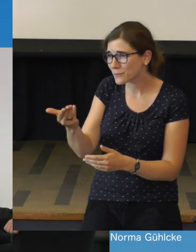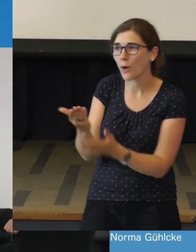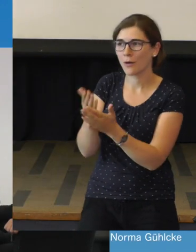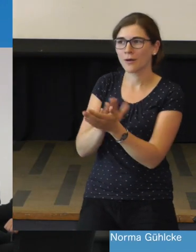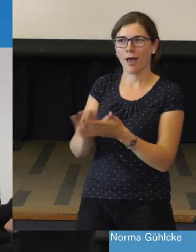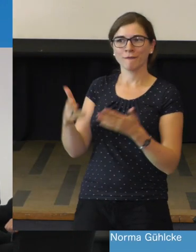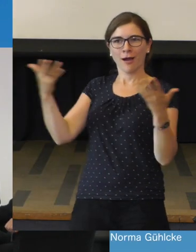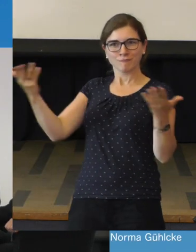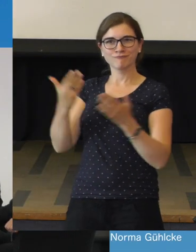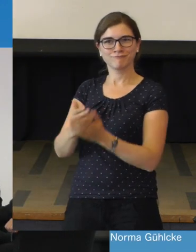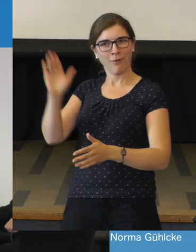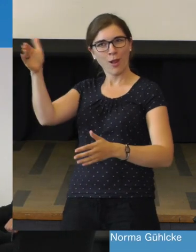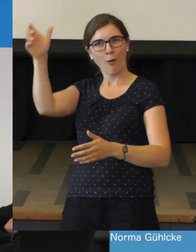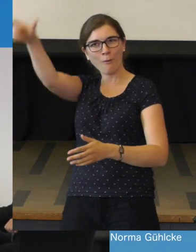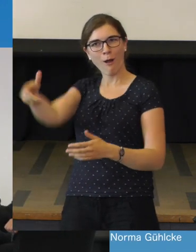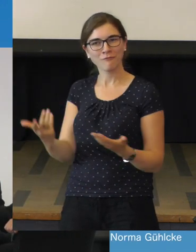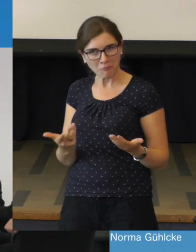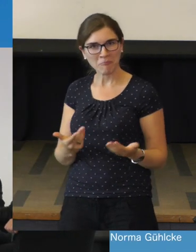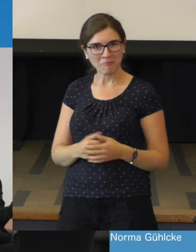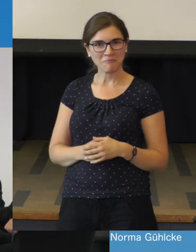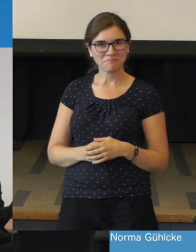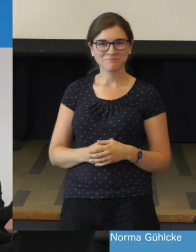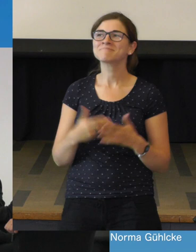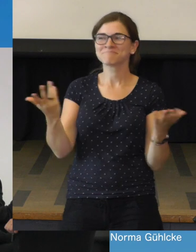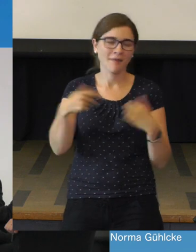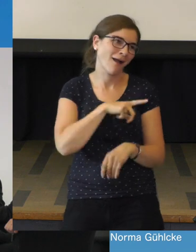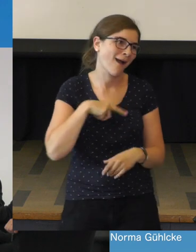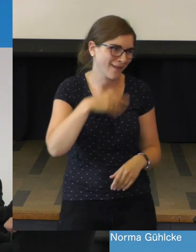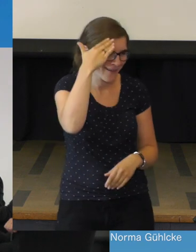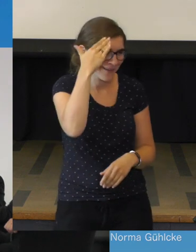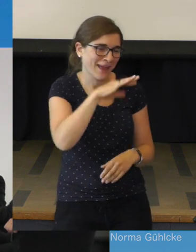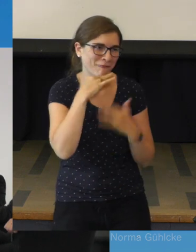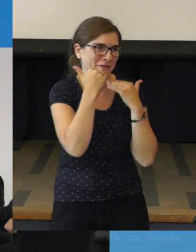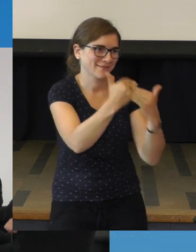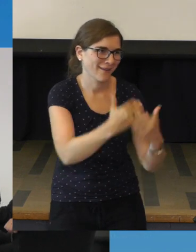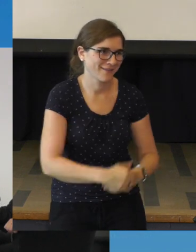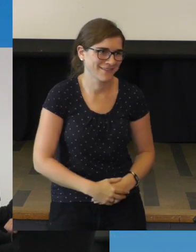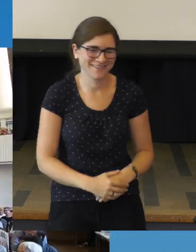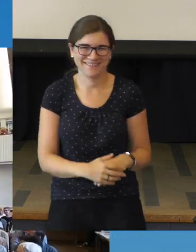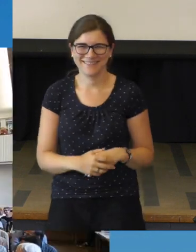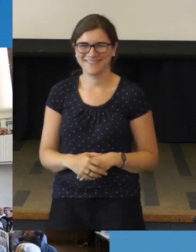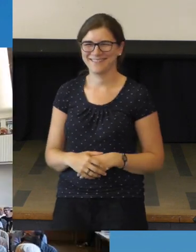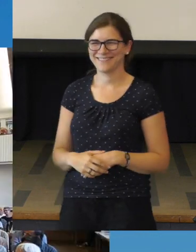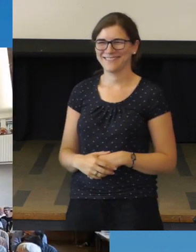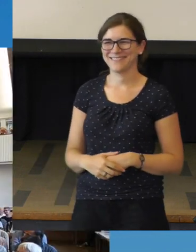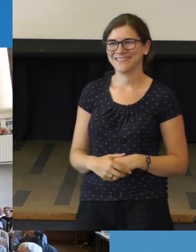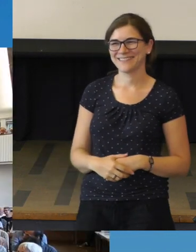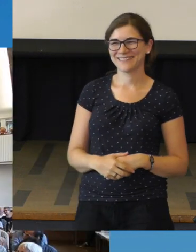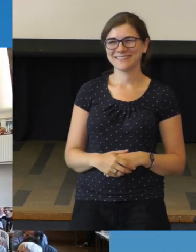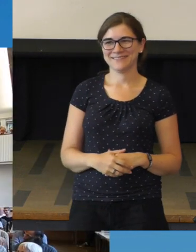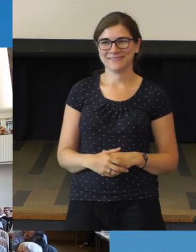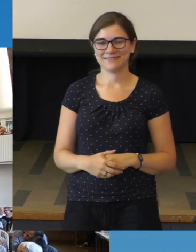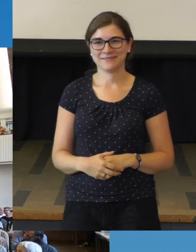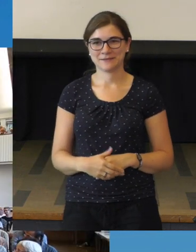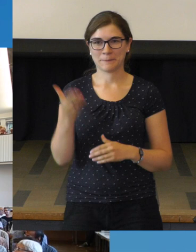Was zahlen Sie der Dame? Wir kennen uns schon lange, danke Frau. Sehr schön. Jetzt Sekunde, Sie waren